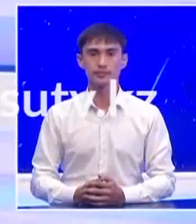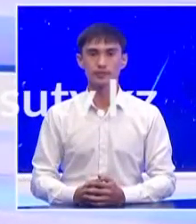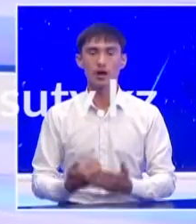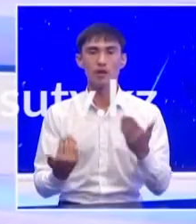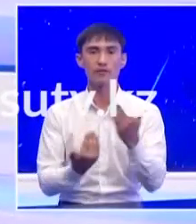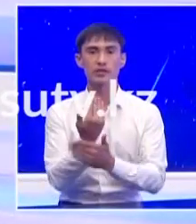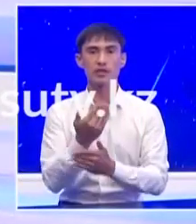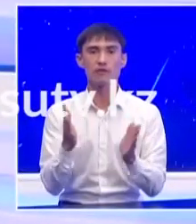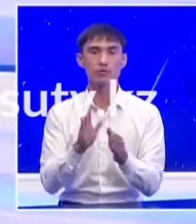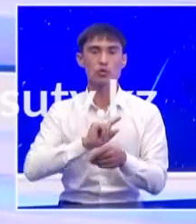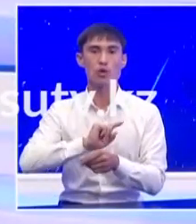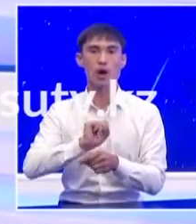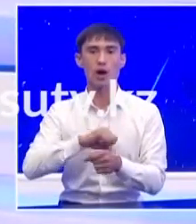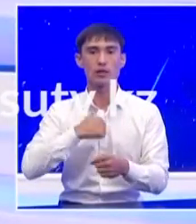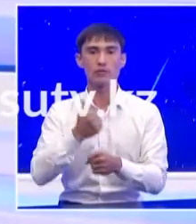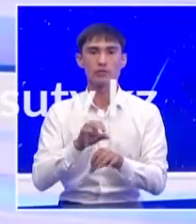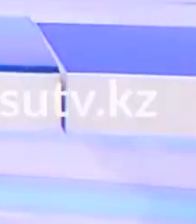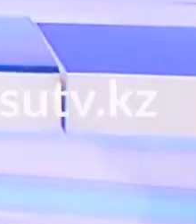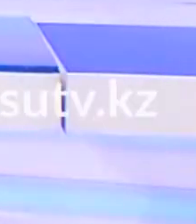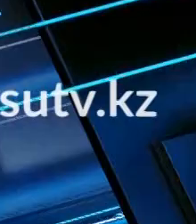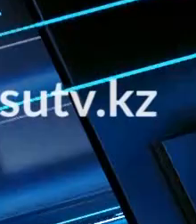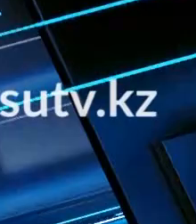в начале выпуска коротко о главном.